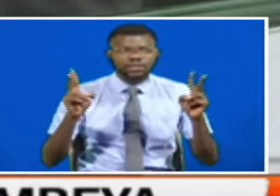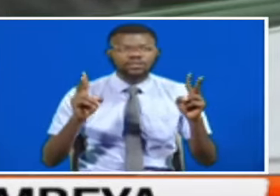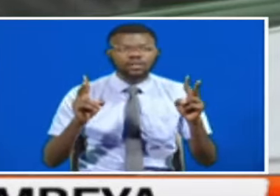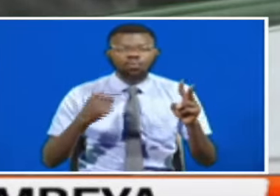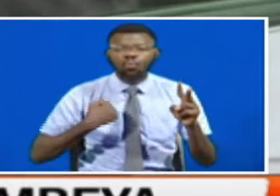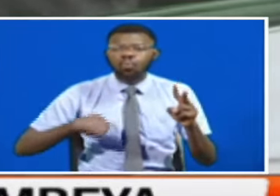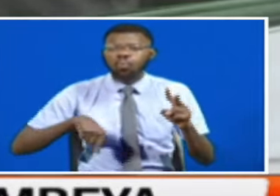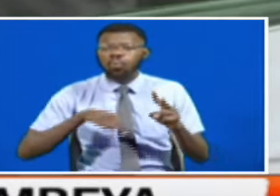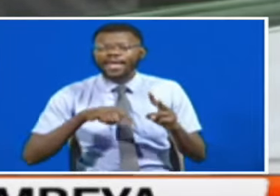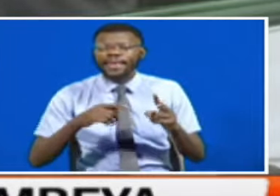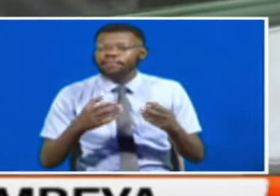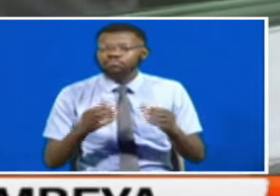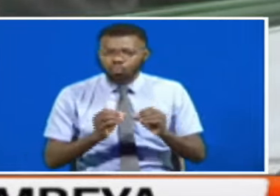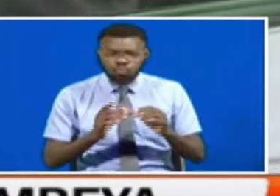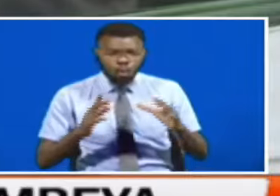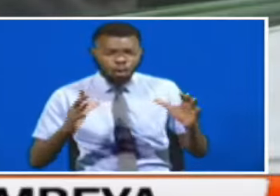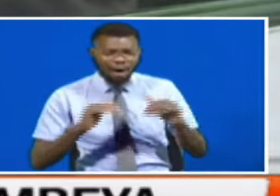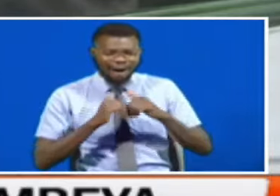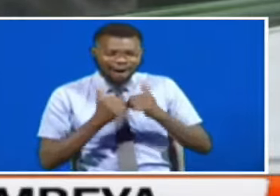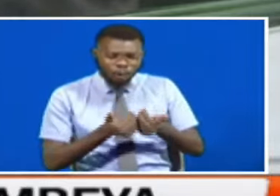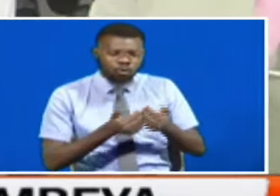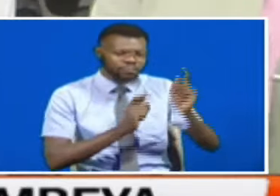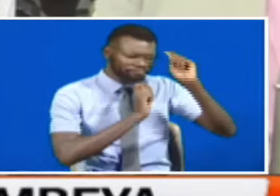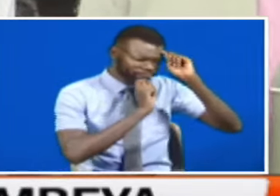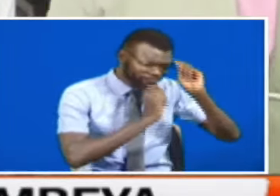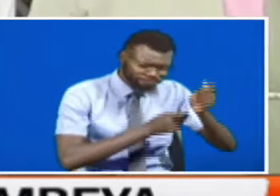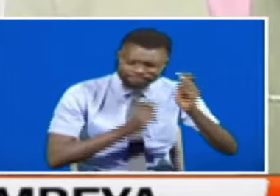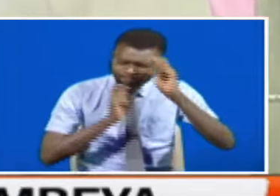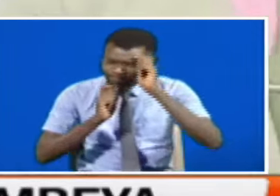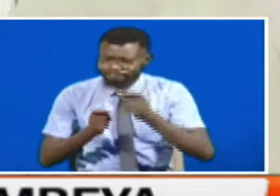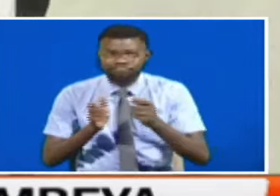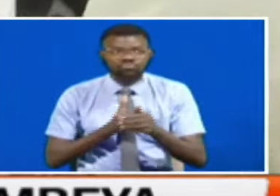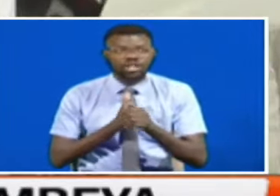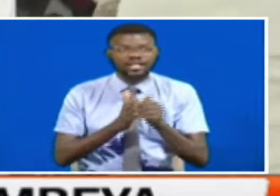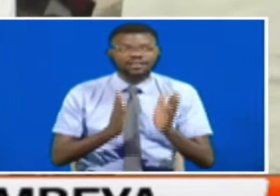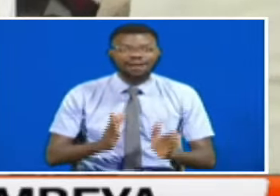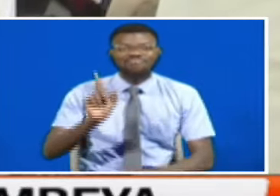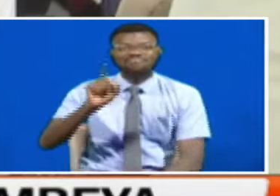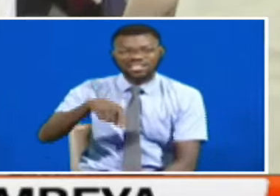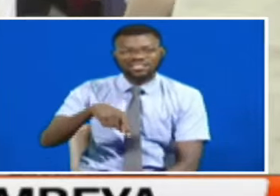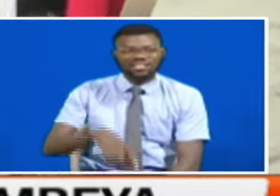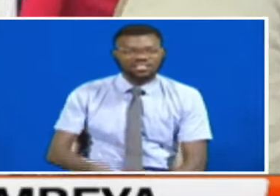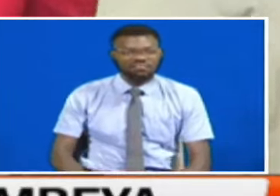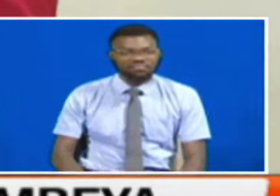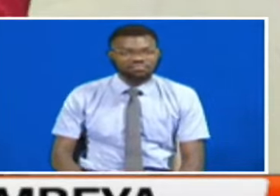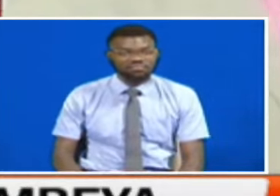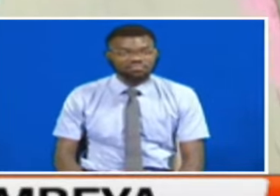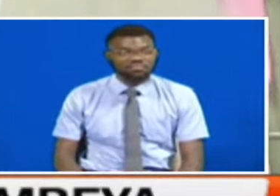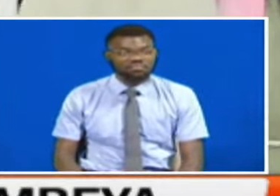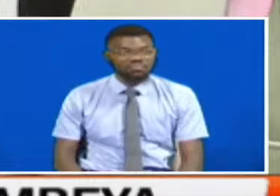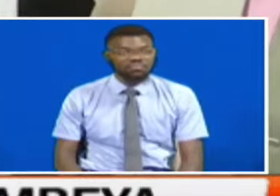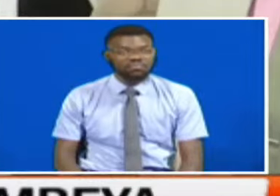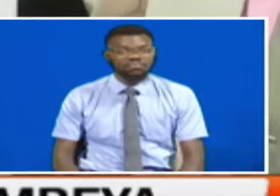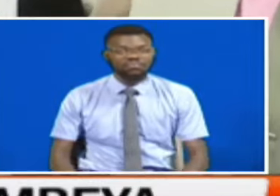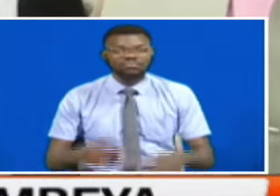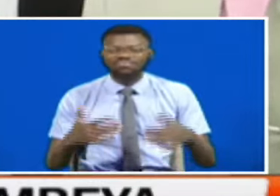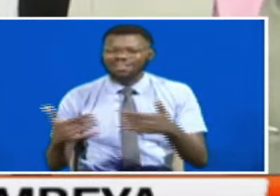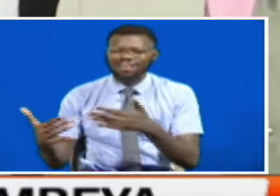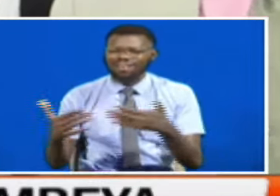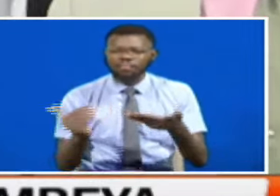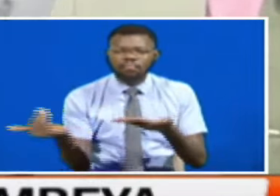tunahitaji amani na heshima kati ya wananchi. Yote imeisha. Tupeleke dada yetu, yeye